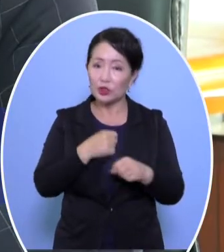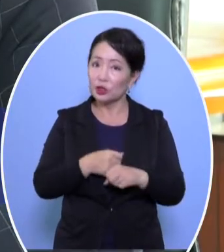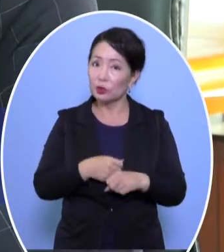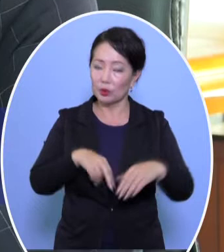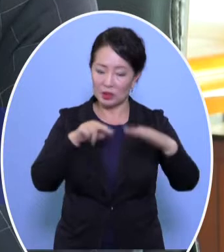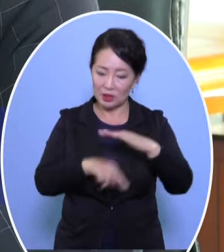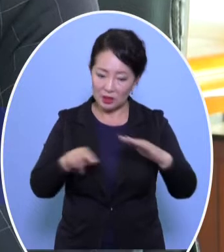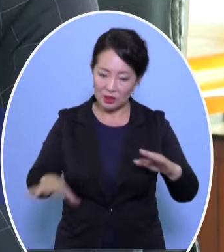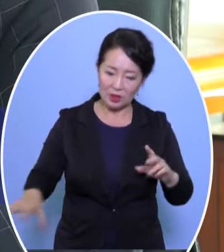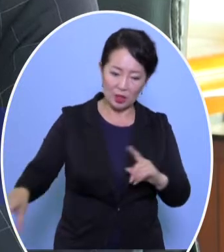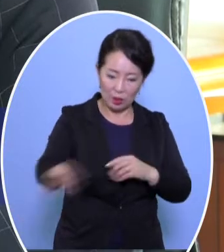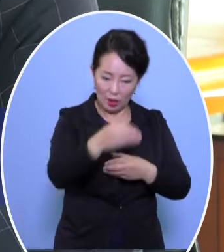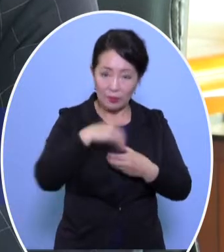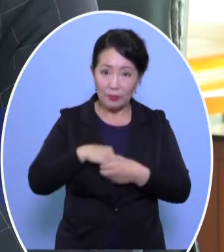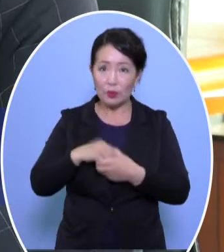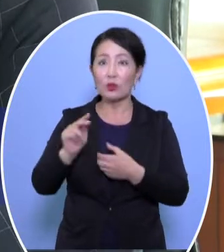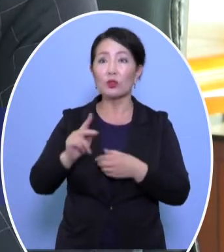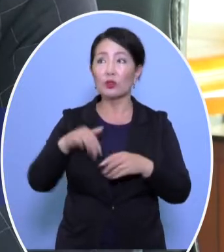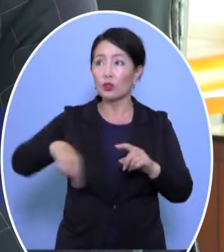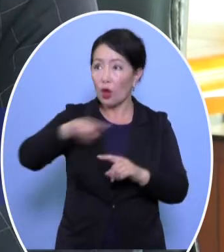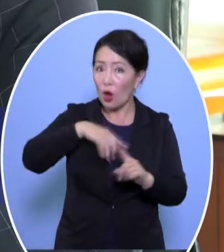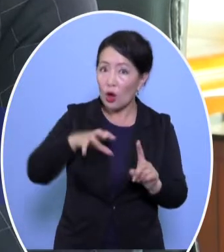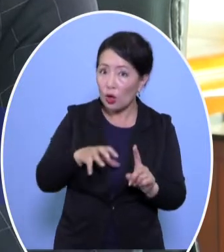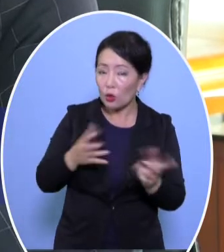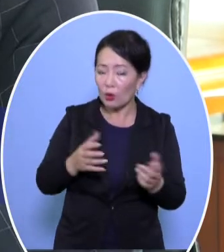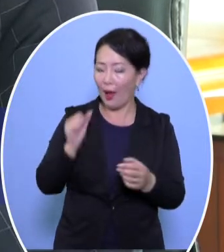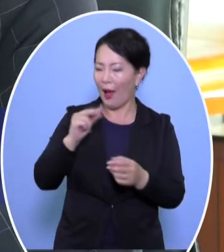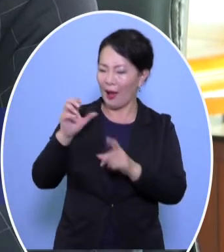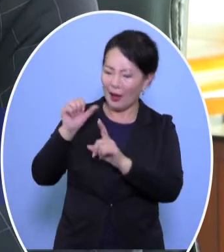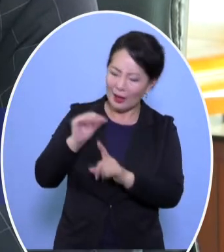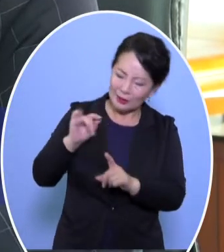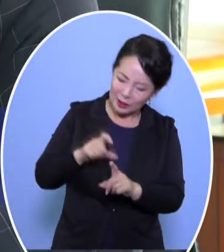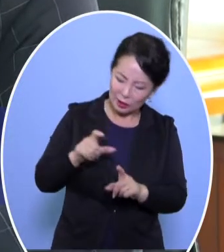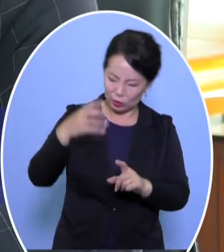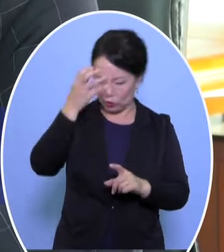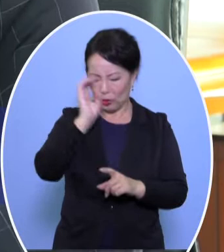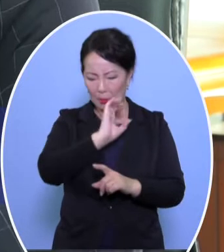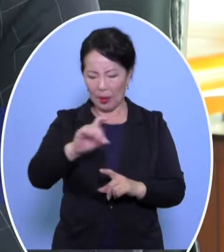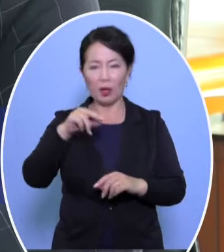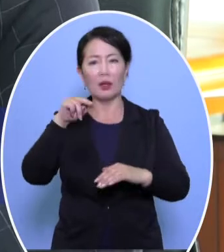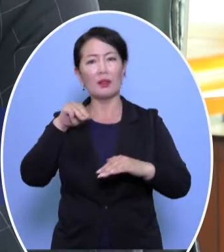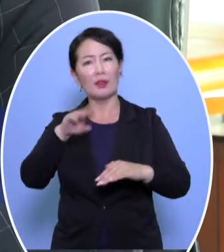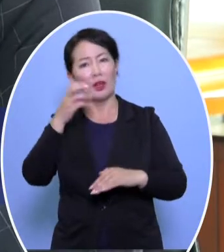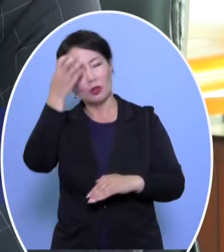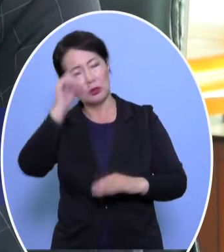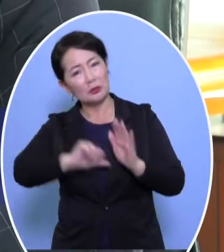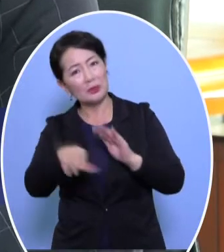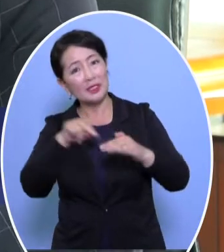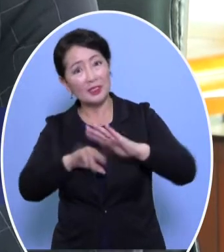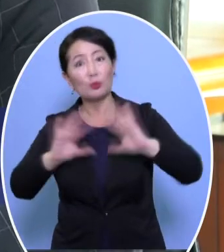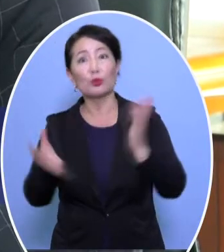бол ерөөсөө цэцэрлэгийн хамгийн сурах тойргийг тухайн ачаалалтай бүсэд байгаа төрийн бүсүмчийн бүхэл цэцэрлэгүүдийг